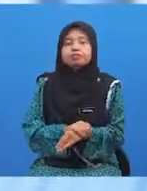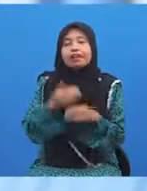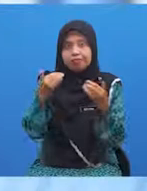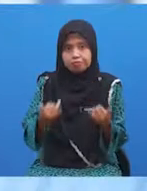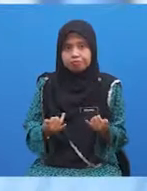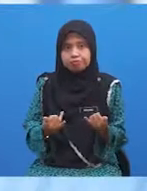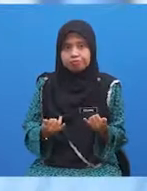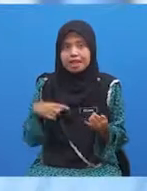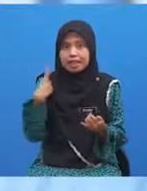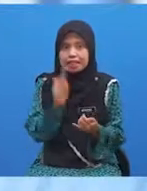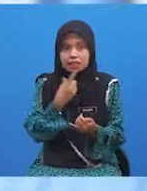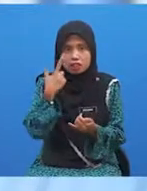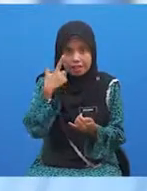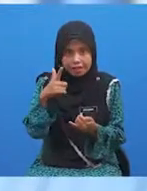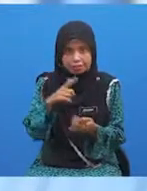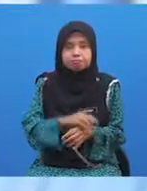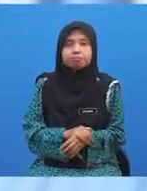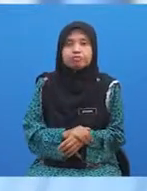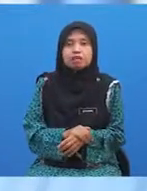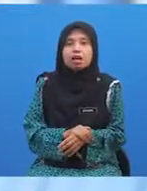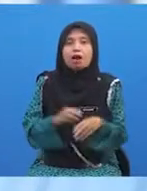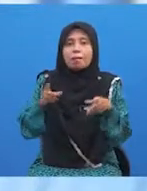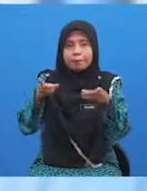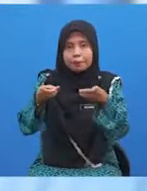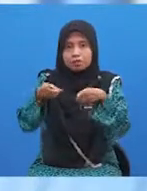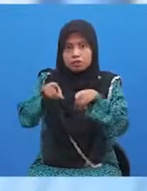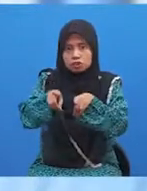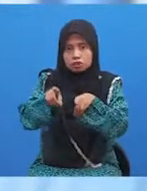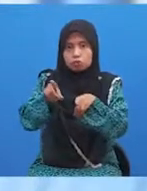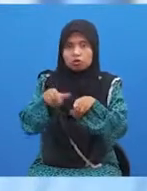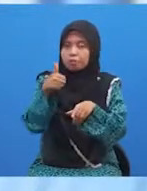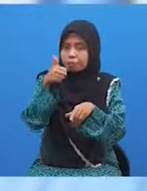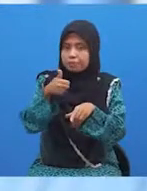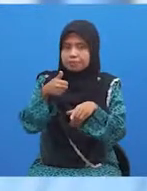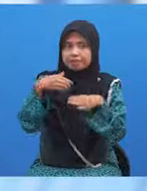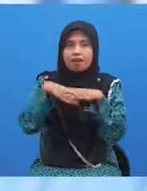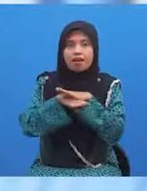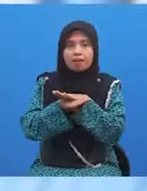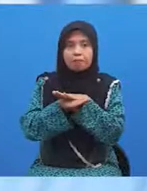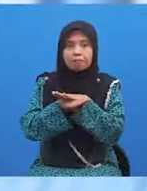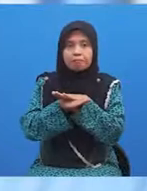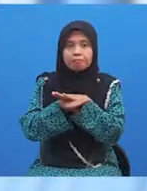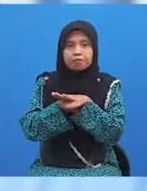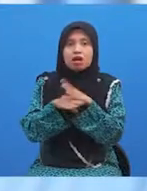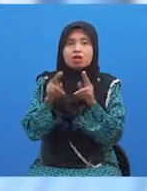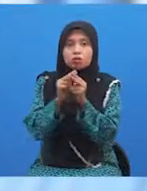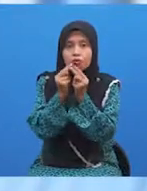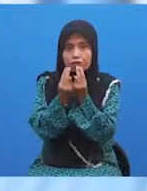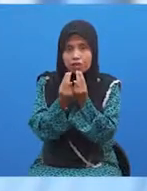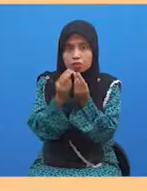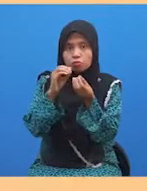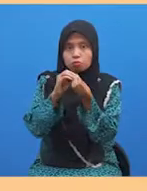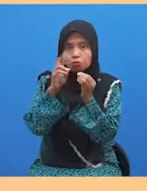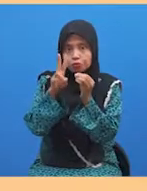sekarang kita lihat pula peristiwa menarik yang terdapat dalam novel